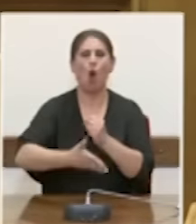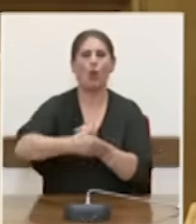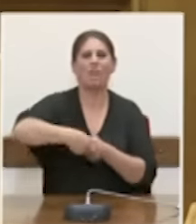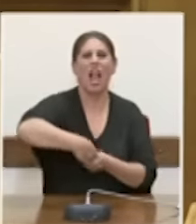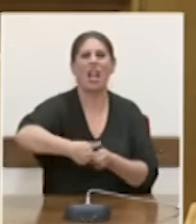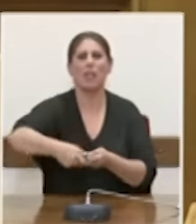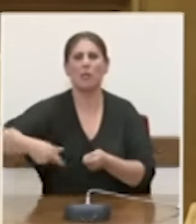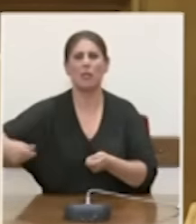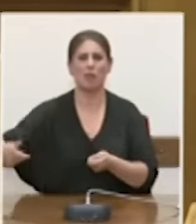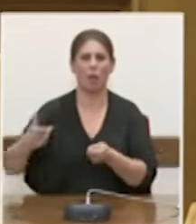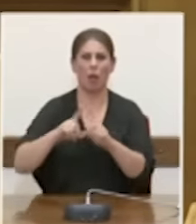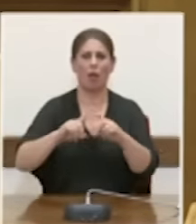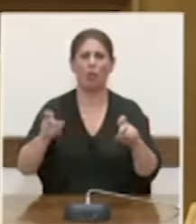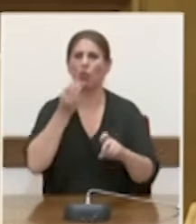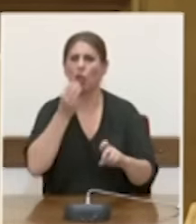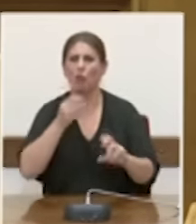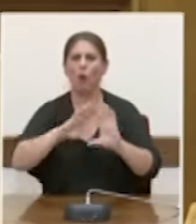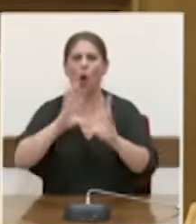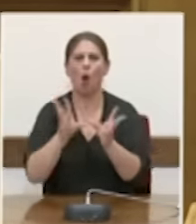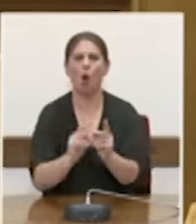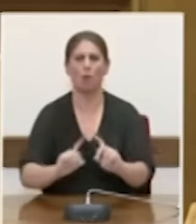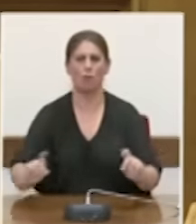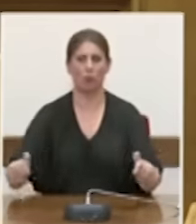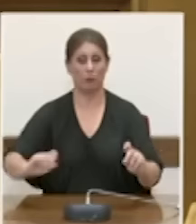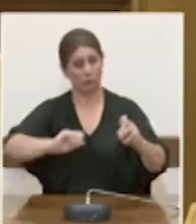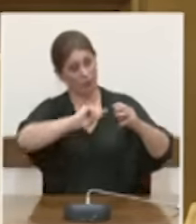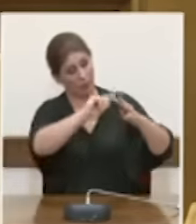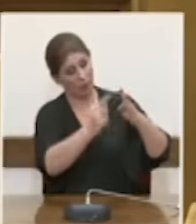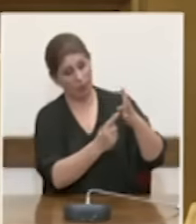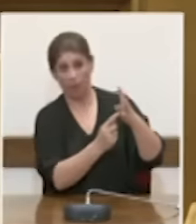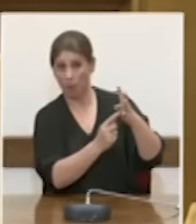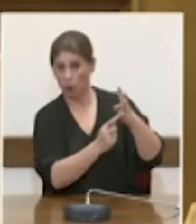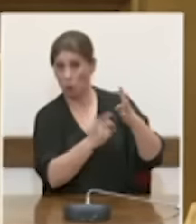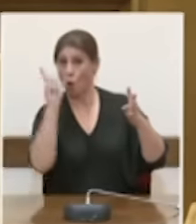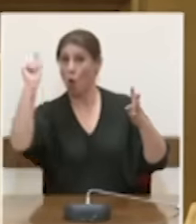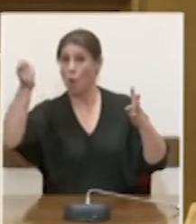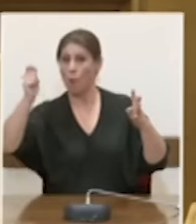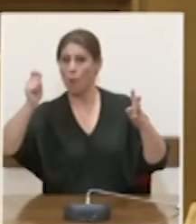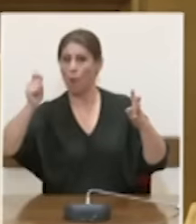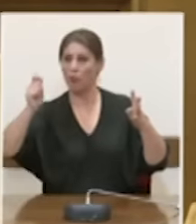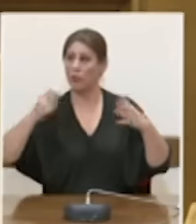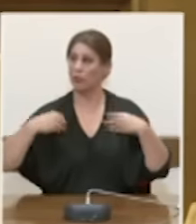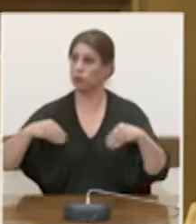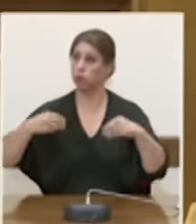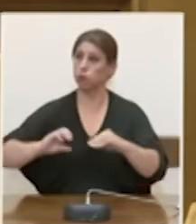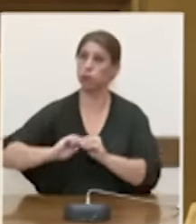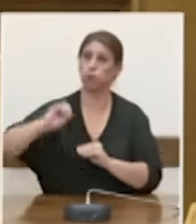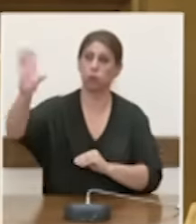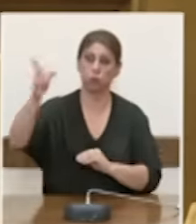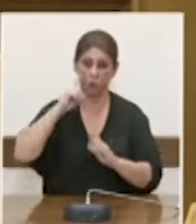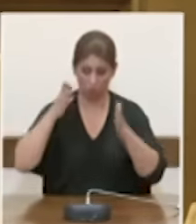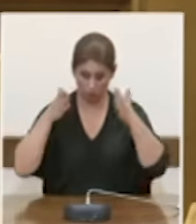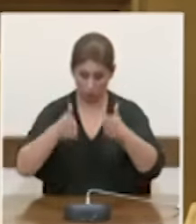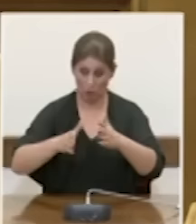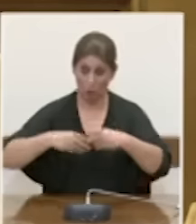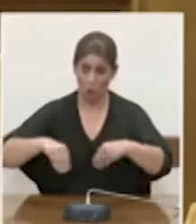αγαθά. Τέταρτο, προωθήσατε την περιβόητη πολιτική της εξωστρέφειας, της έμφασης στις εξαγωγές